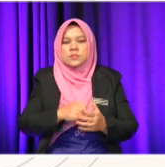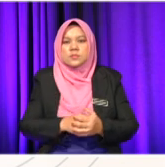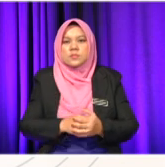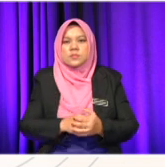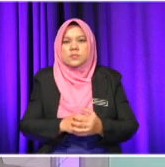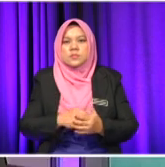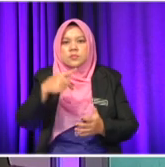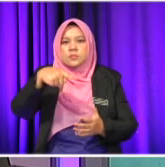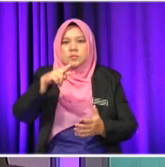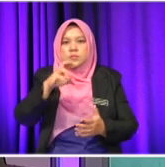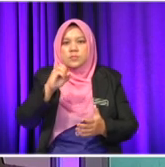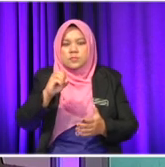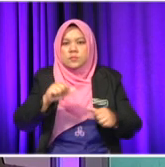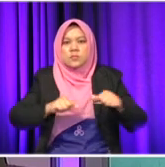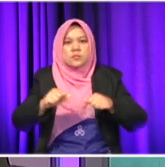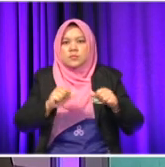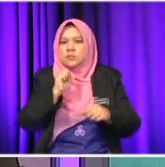active bukan tulisan